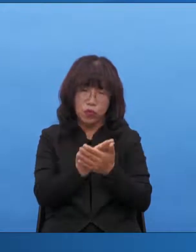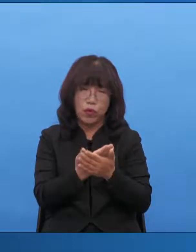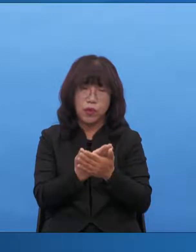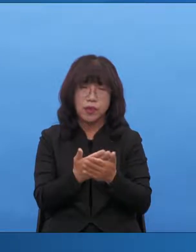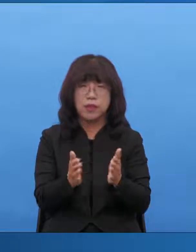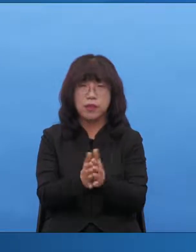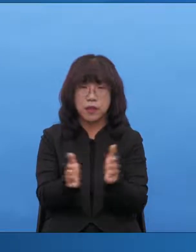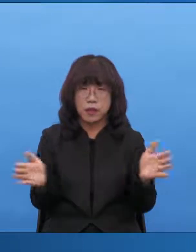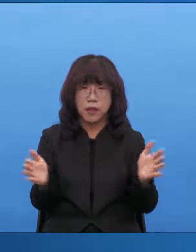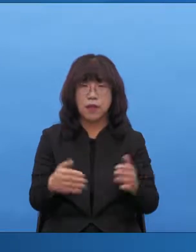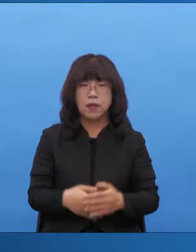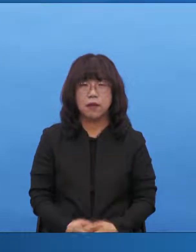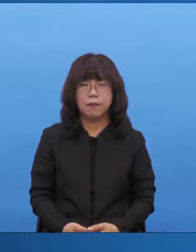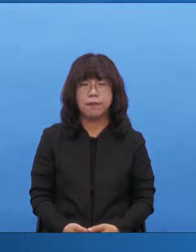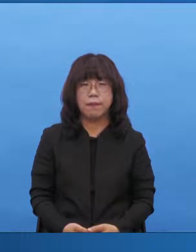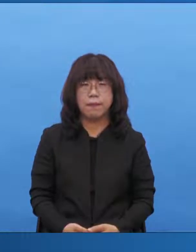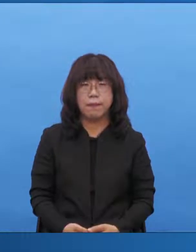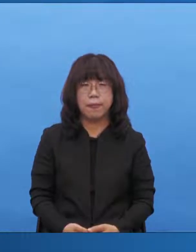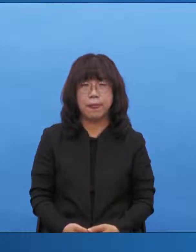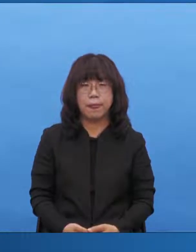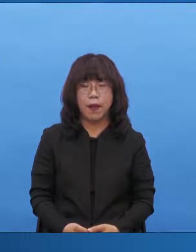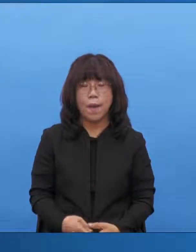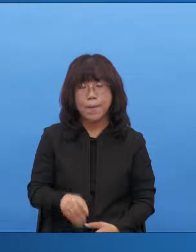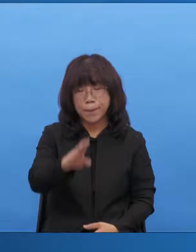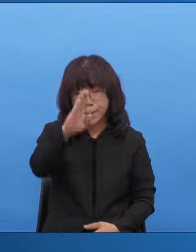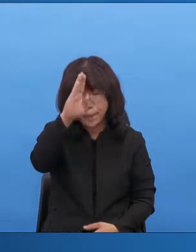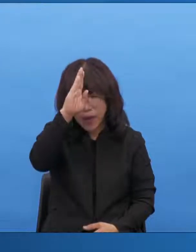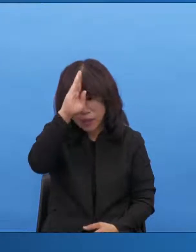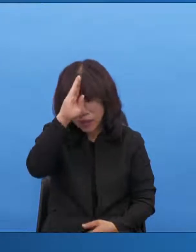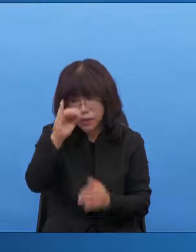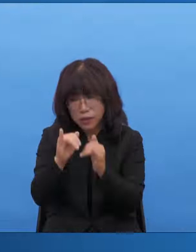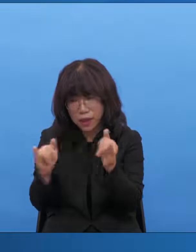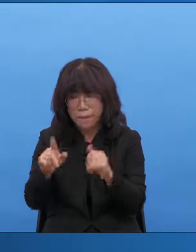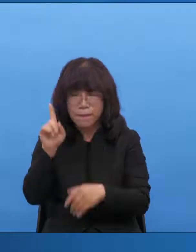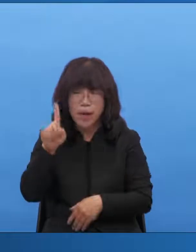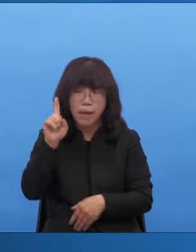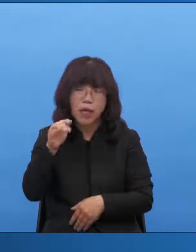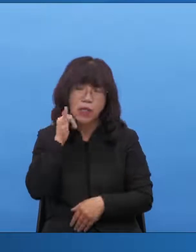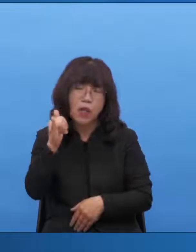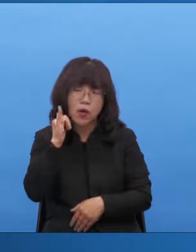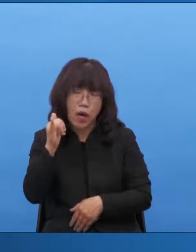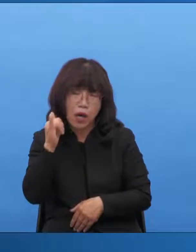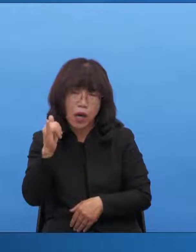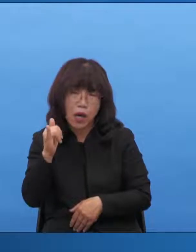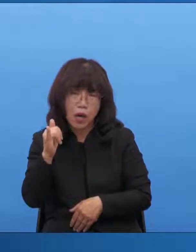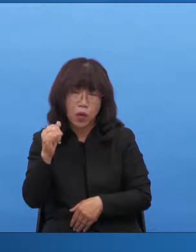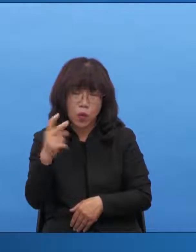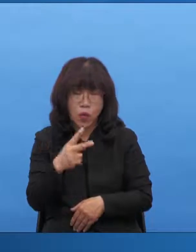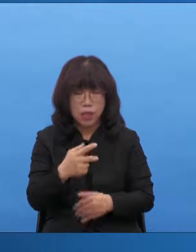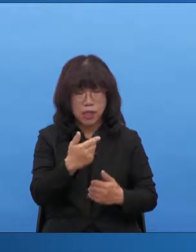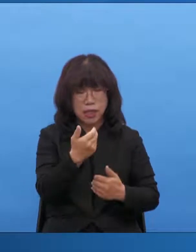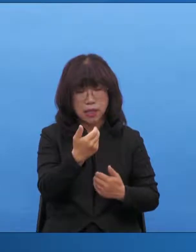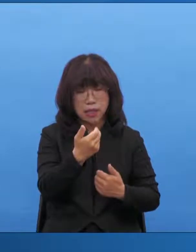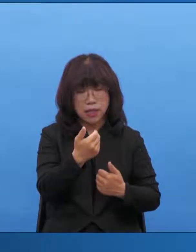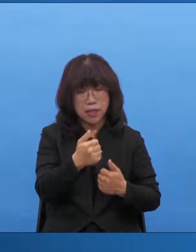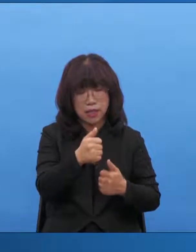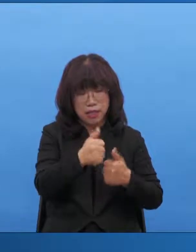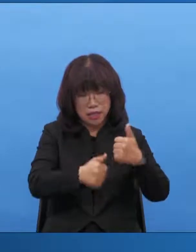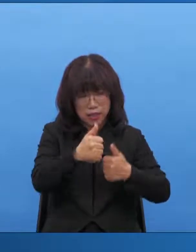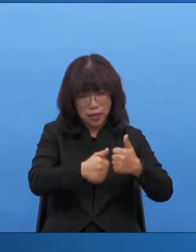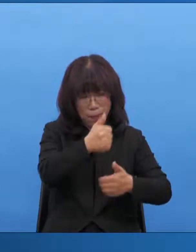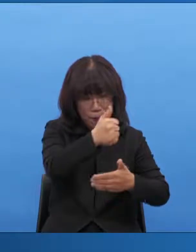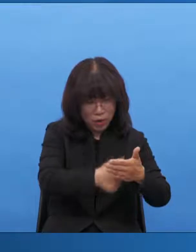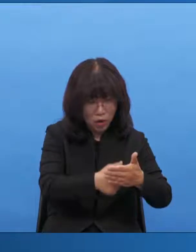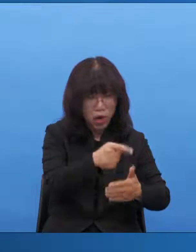병든 성도들은 매일 연락해 영적인 힘을 찾도록 돕고, 시험에 빠진 성도들은 살아날 수 있는 선한